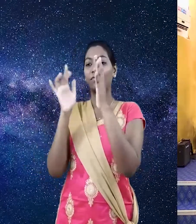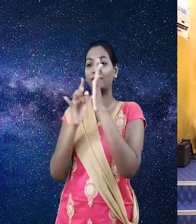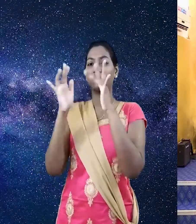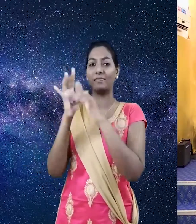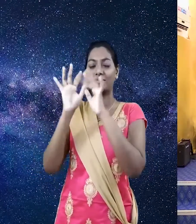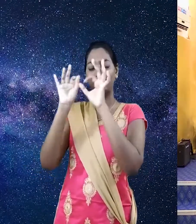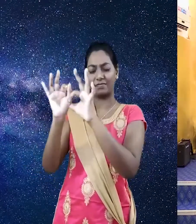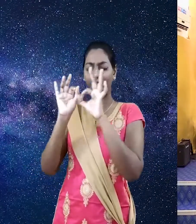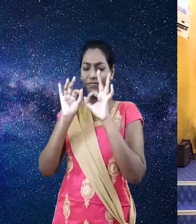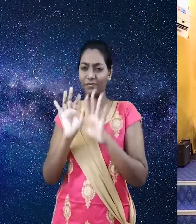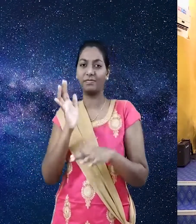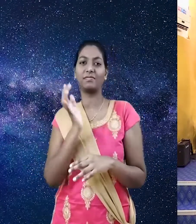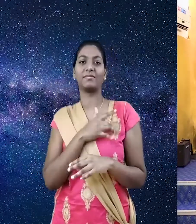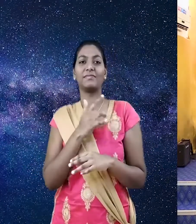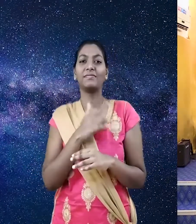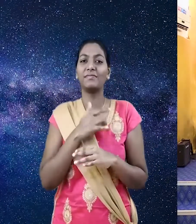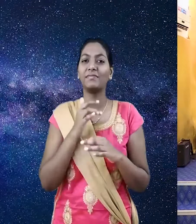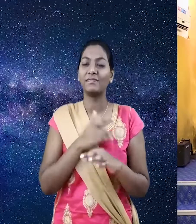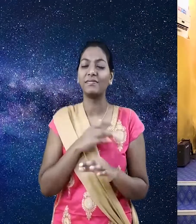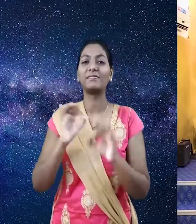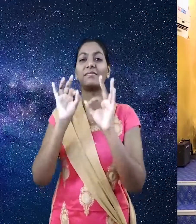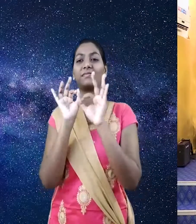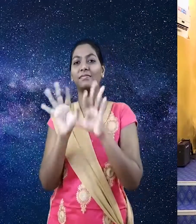प्रभु यही तू